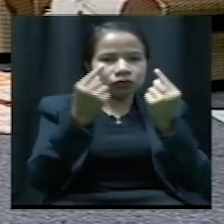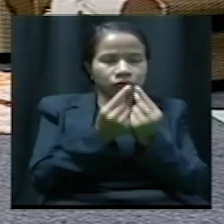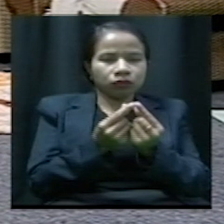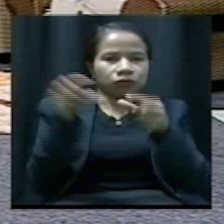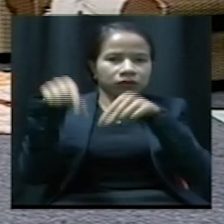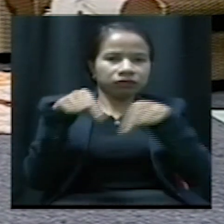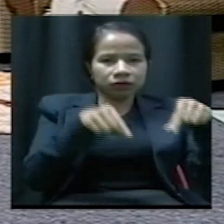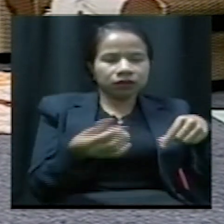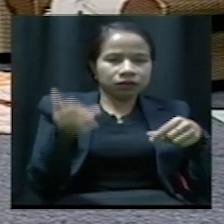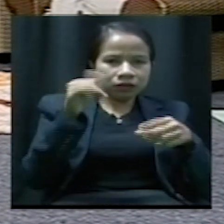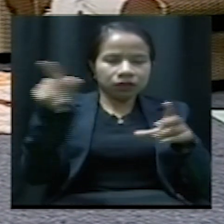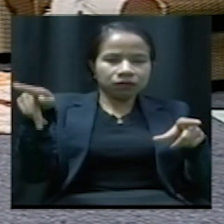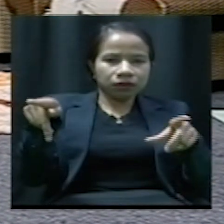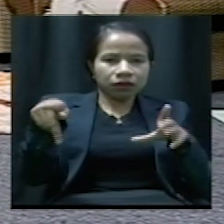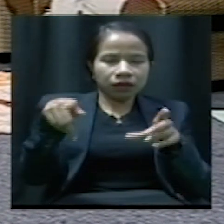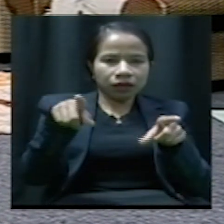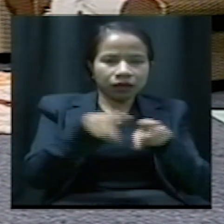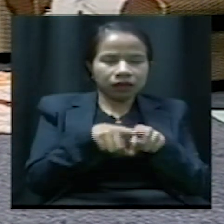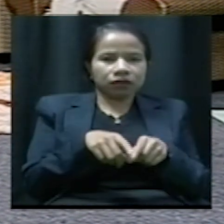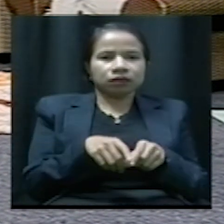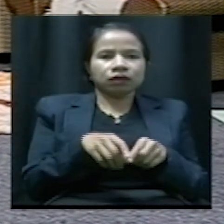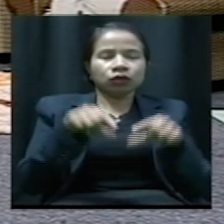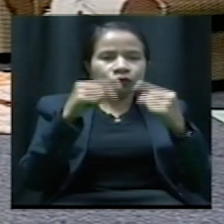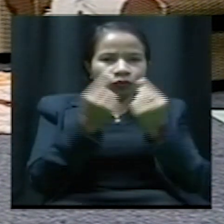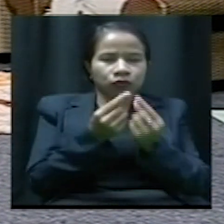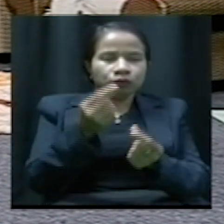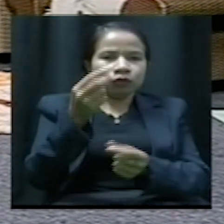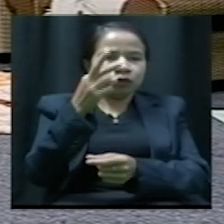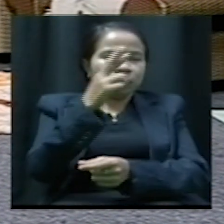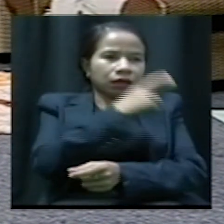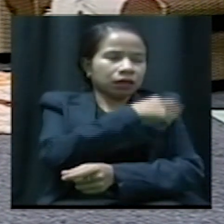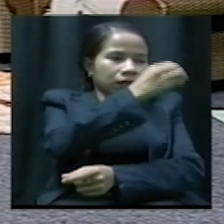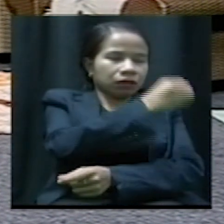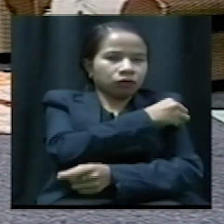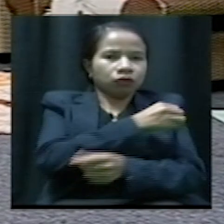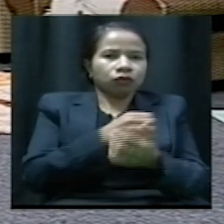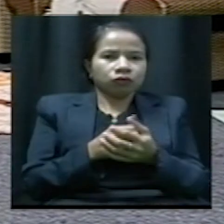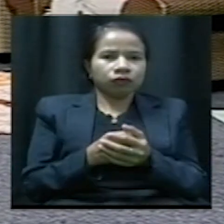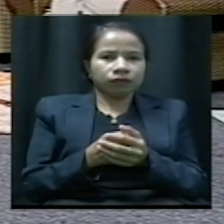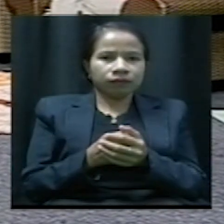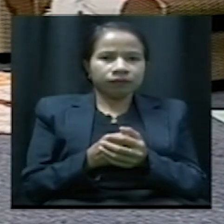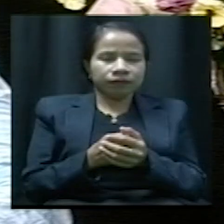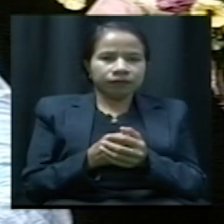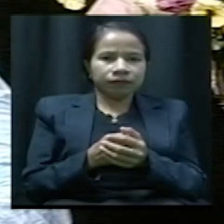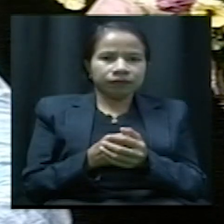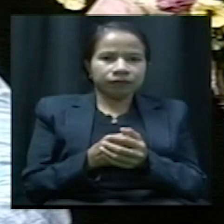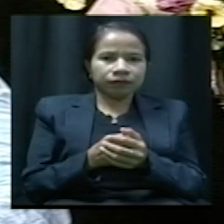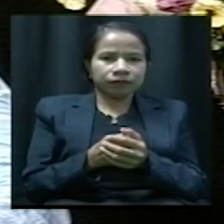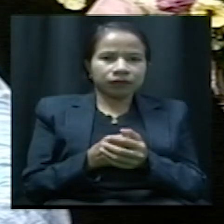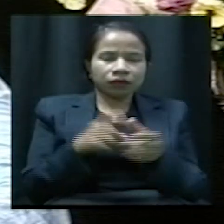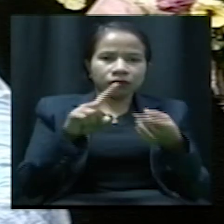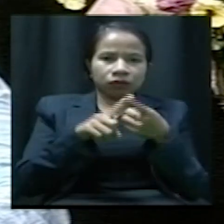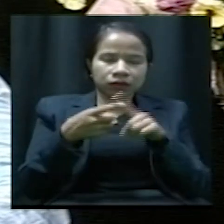ho grupo grupo deficiente sira hansang ami halau ho grupo RHTO ami halau mo so CIDTL sira